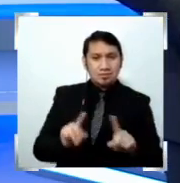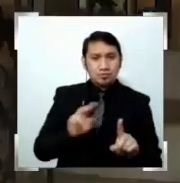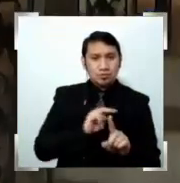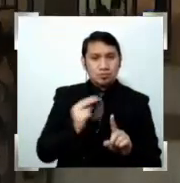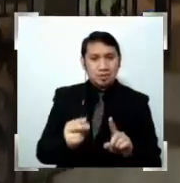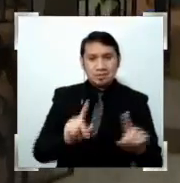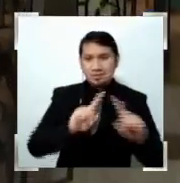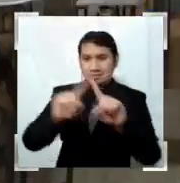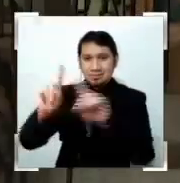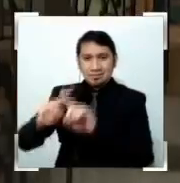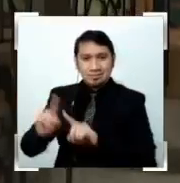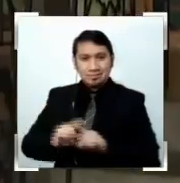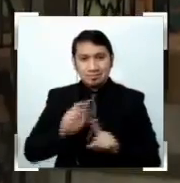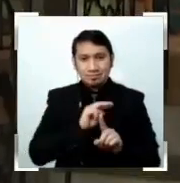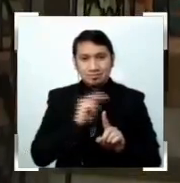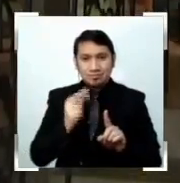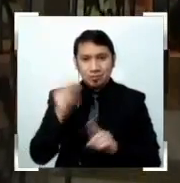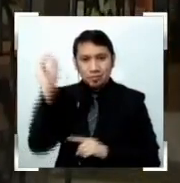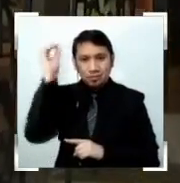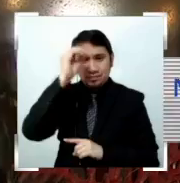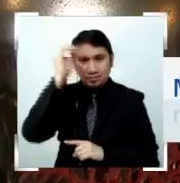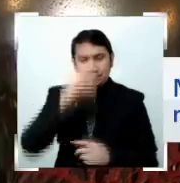Umali.